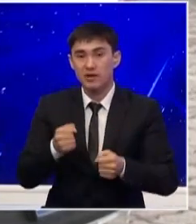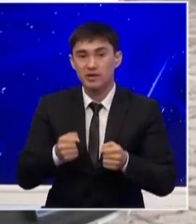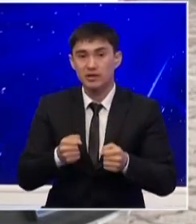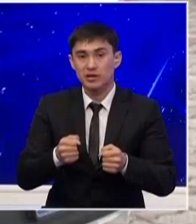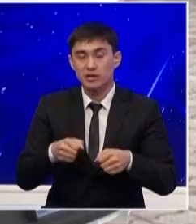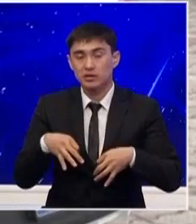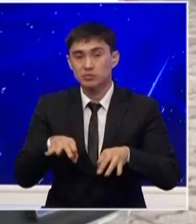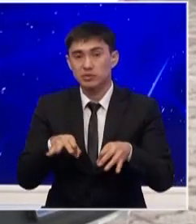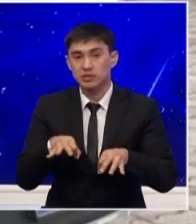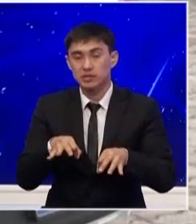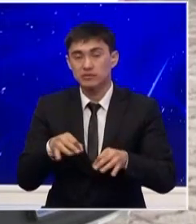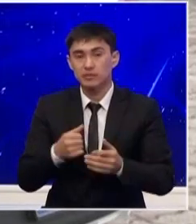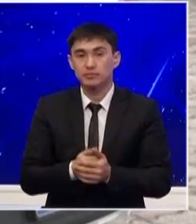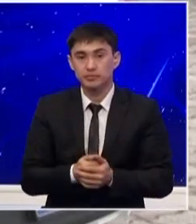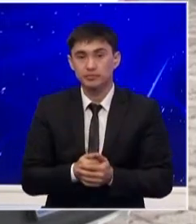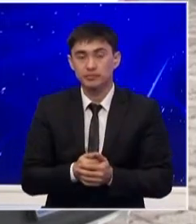средством,